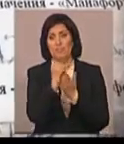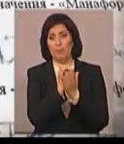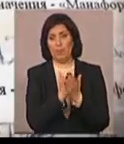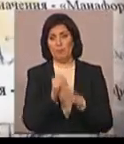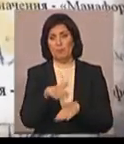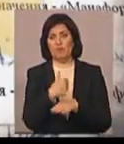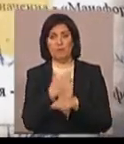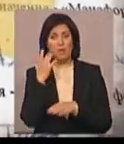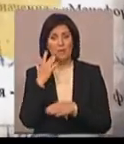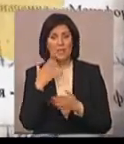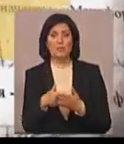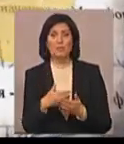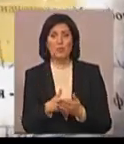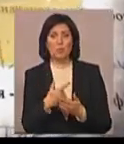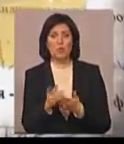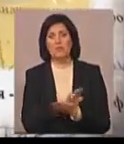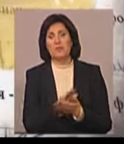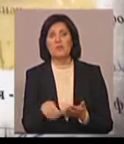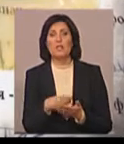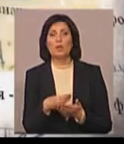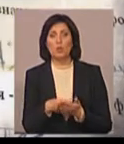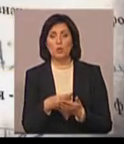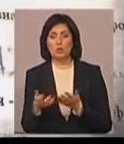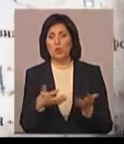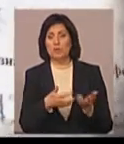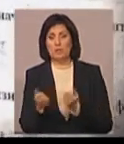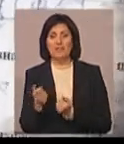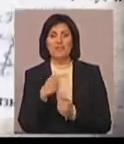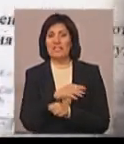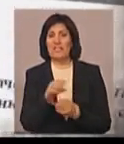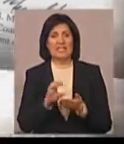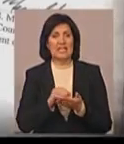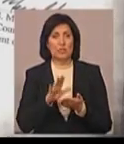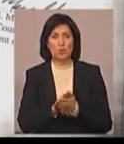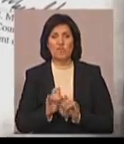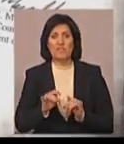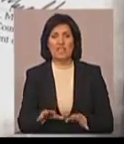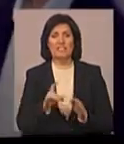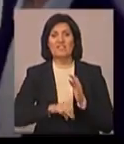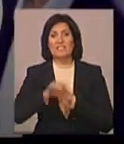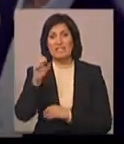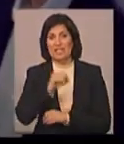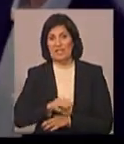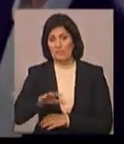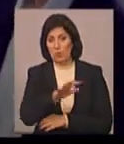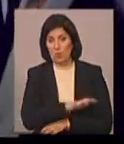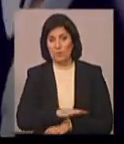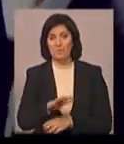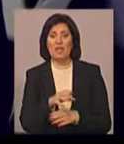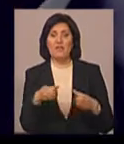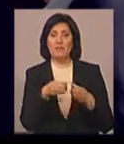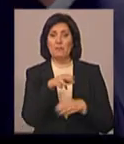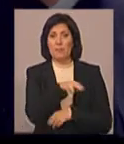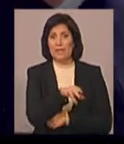пунктами. В основному американців підозрюють у відмиванні грошей, отриманих від незареєстрованої діяльності у Східній Європі. Зокрема, від